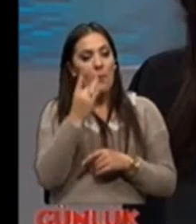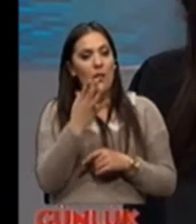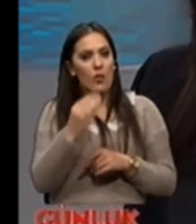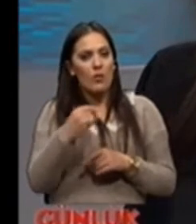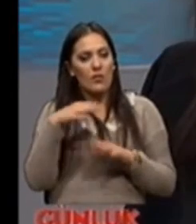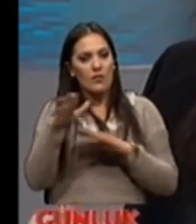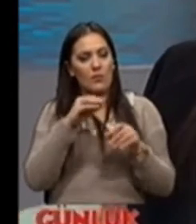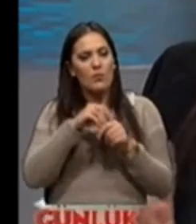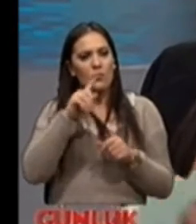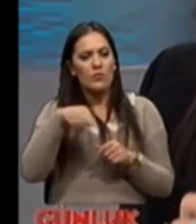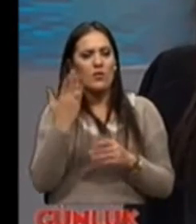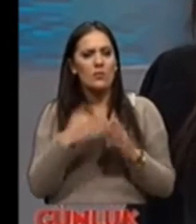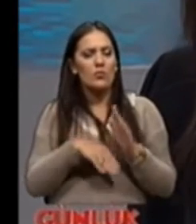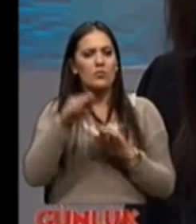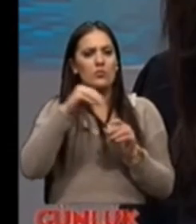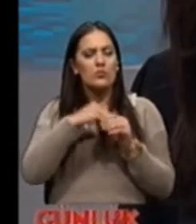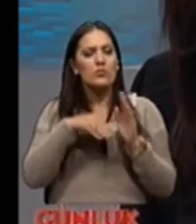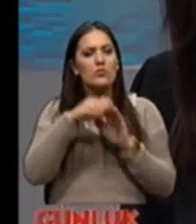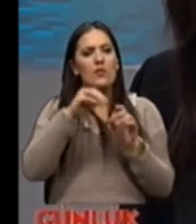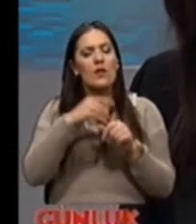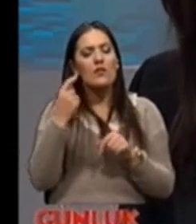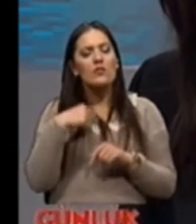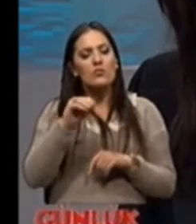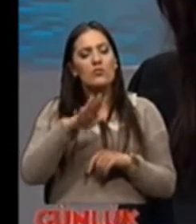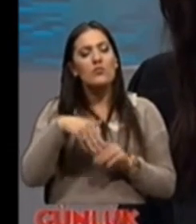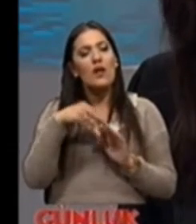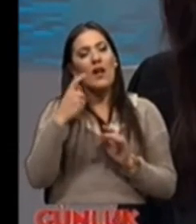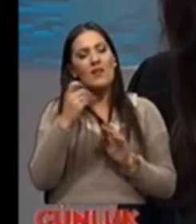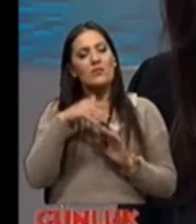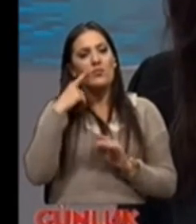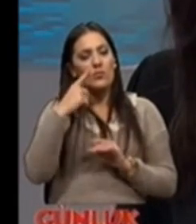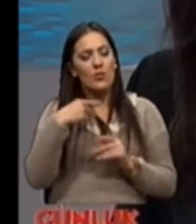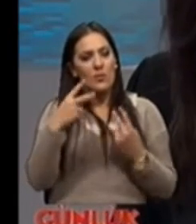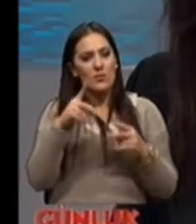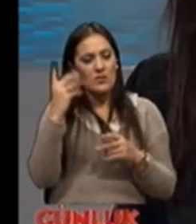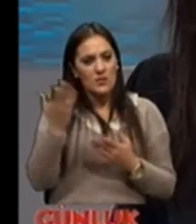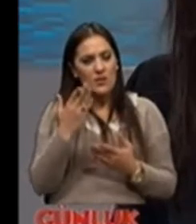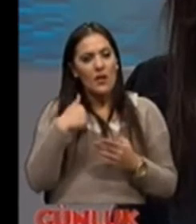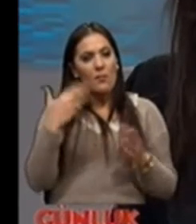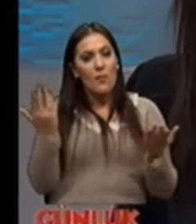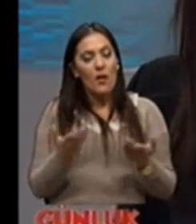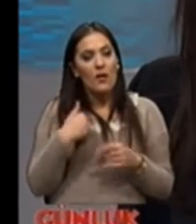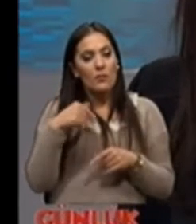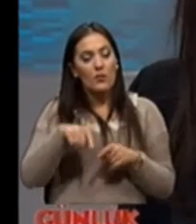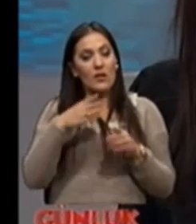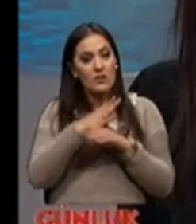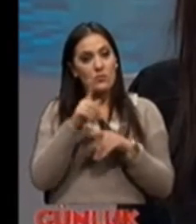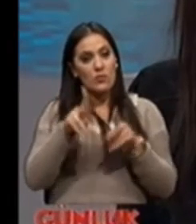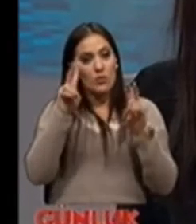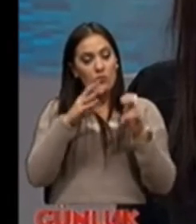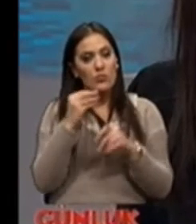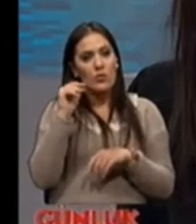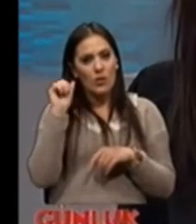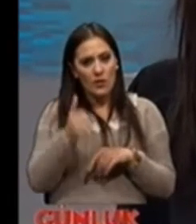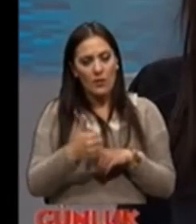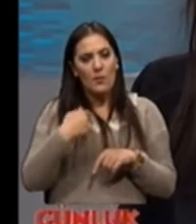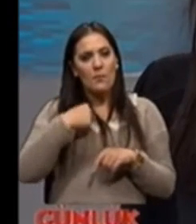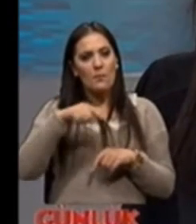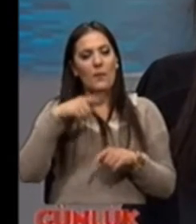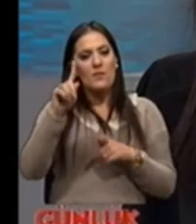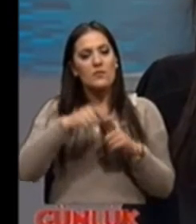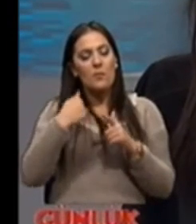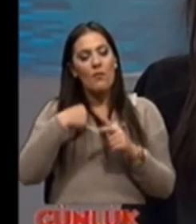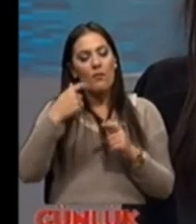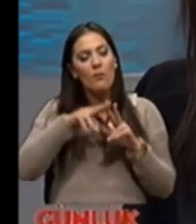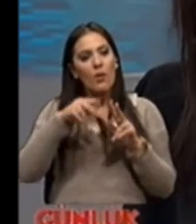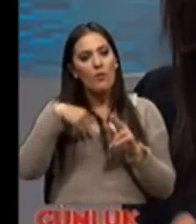üst düzeydi. Çocukların az sonra görebilecekleri şeyler. Ama gerçekten bu konu çok önemli. Ben bir jeomorfolog olarak da